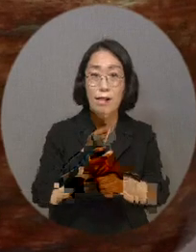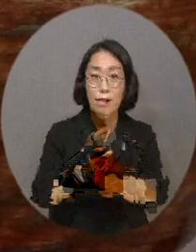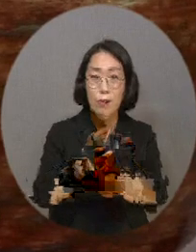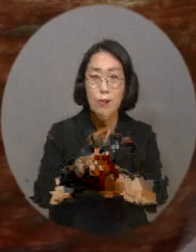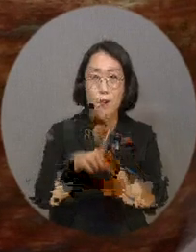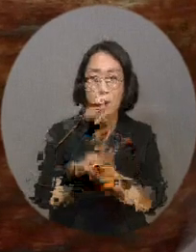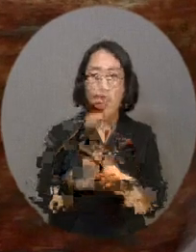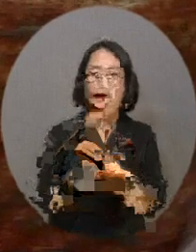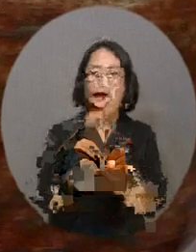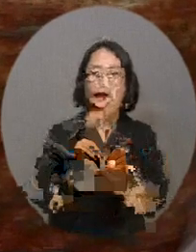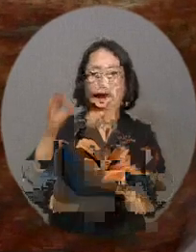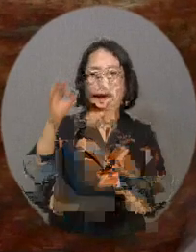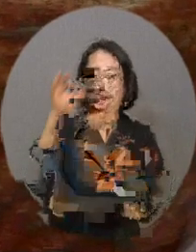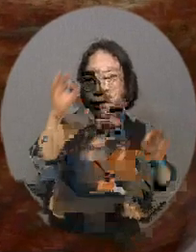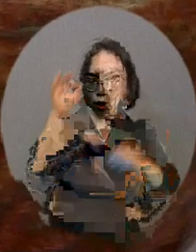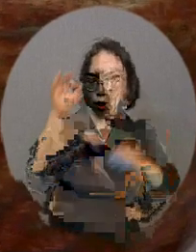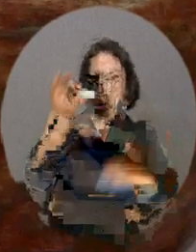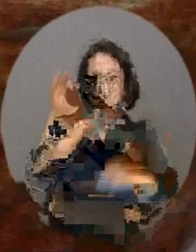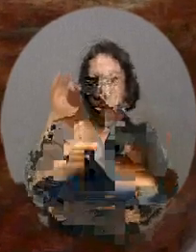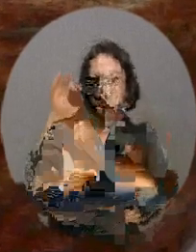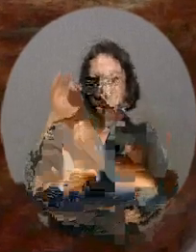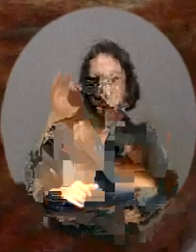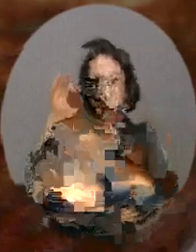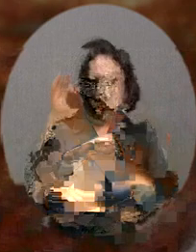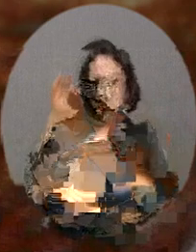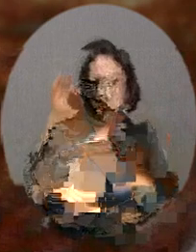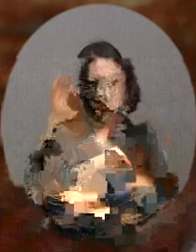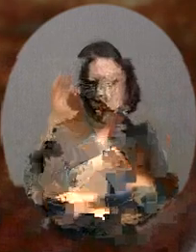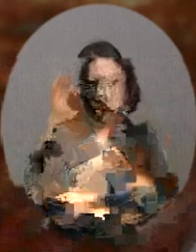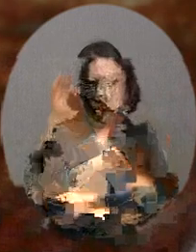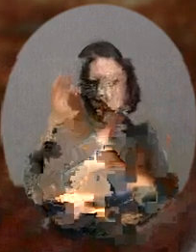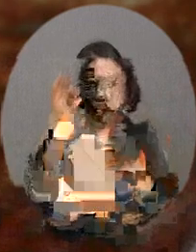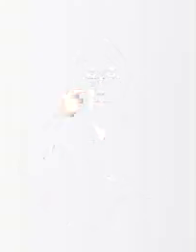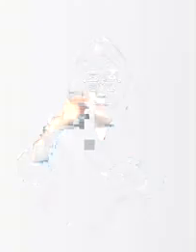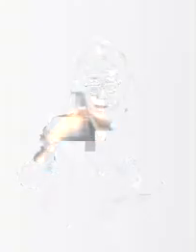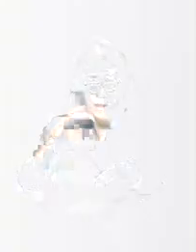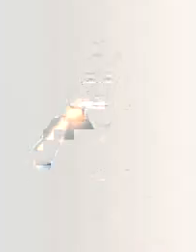흙을 찾으며 인생의 절반을 보내